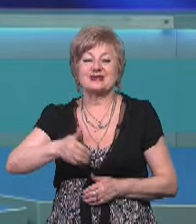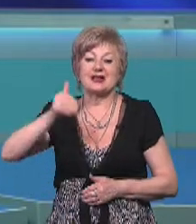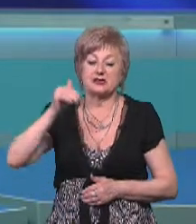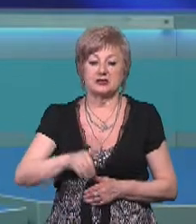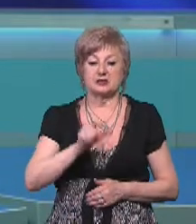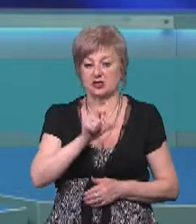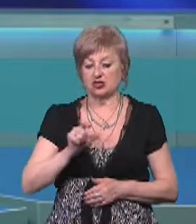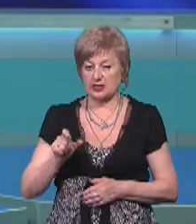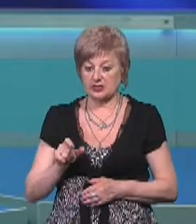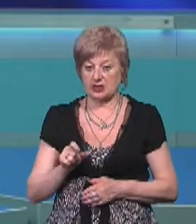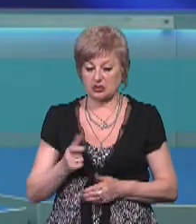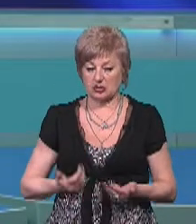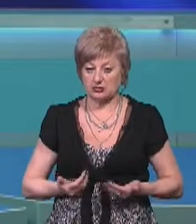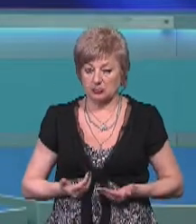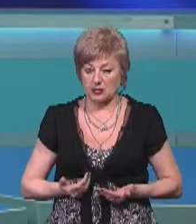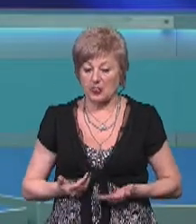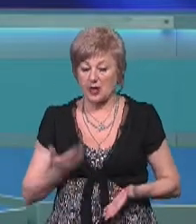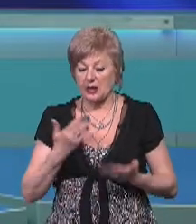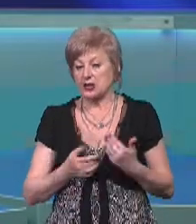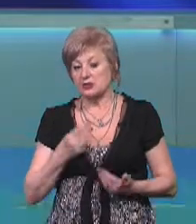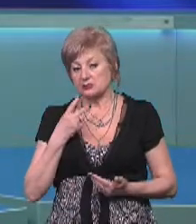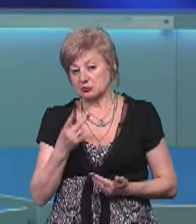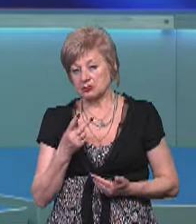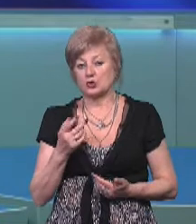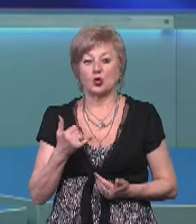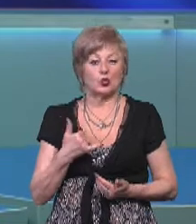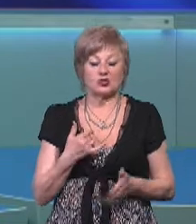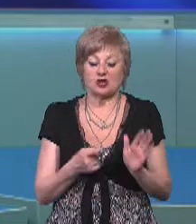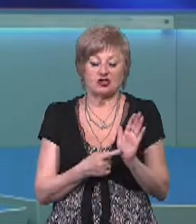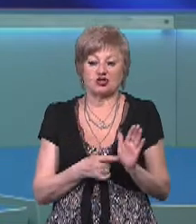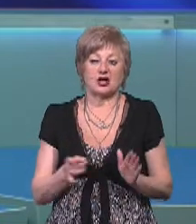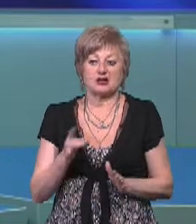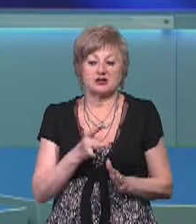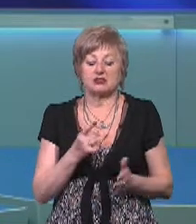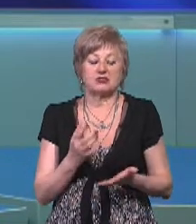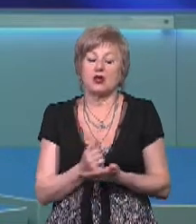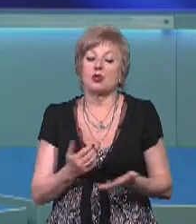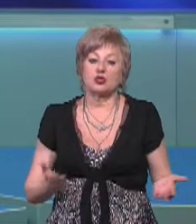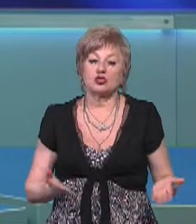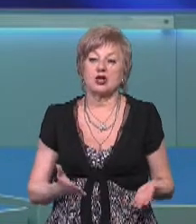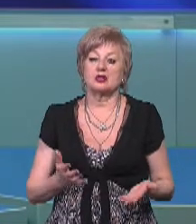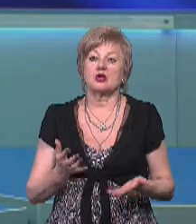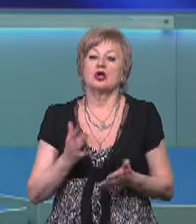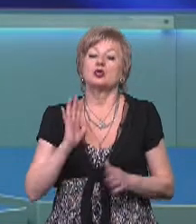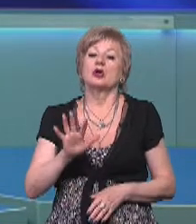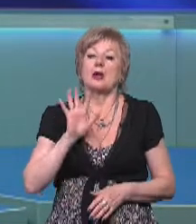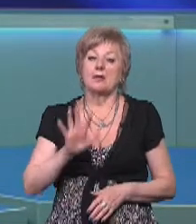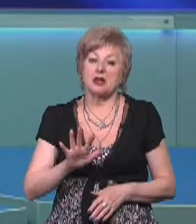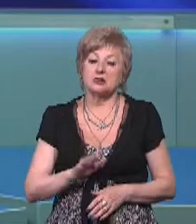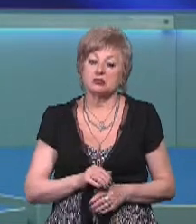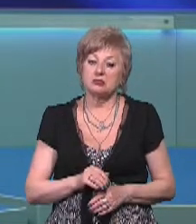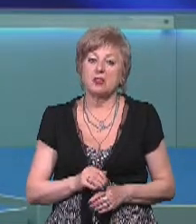населення. Якщо саме виходити з цих критеріїв, то саме у нас 6 районів ніяк не виходить. Виходить лише 5